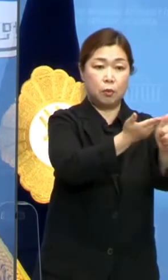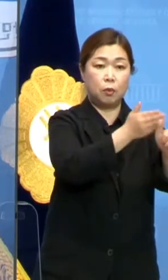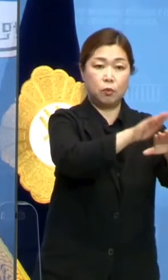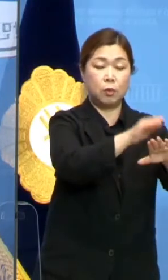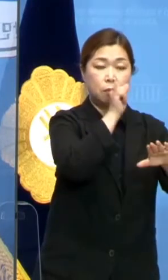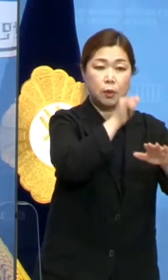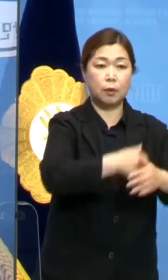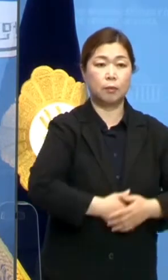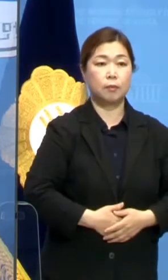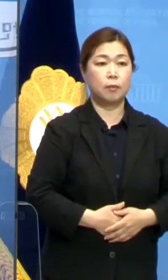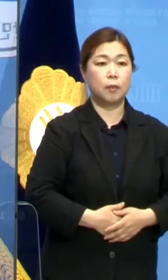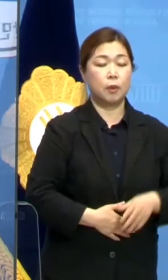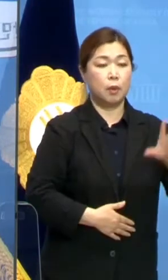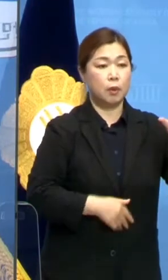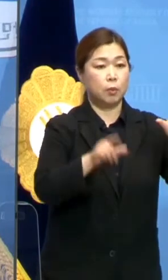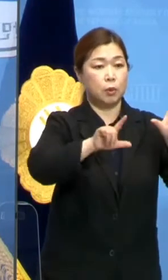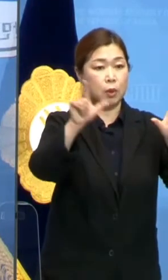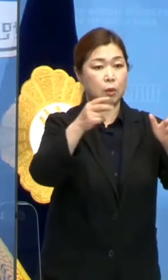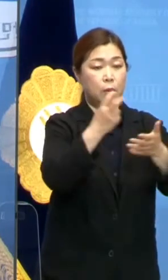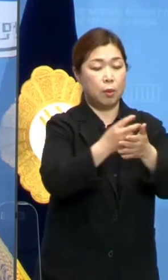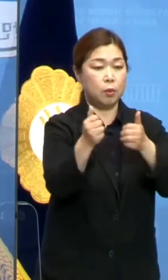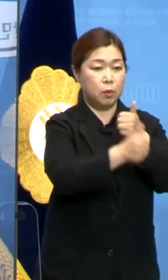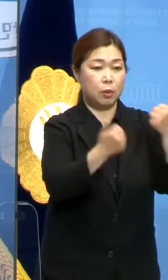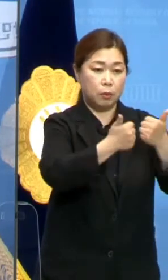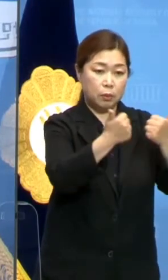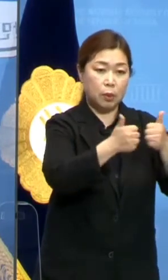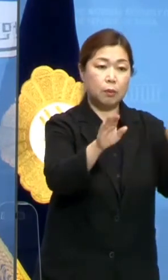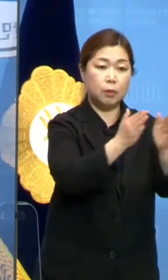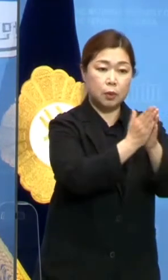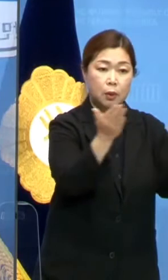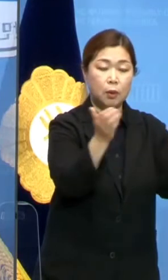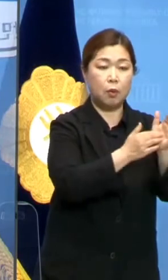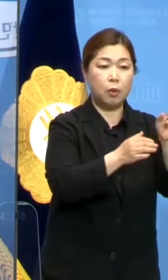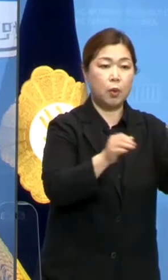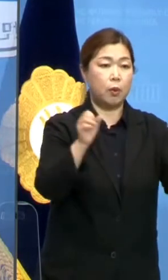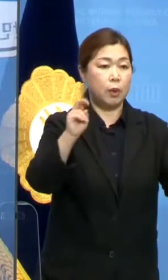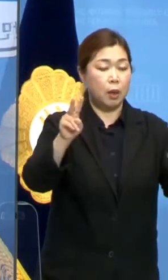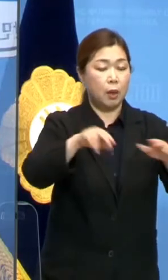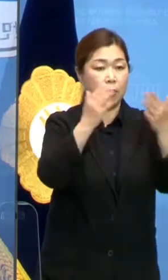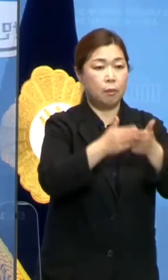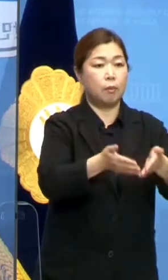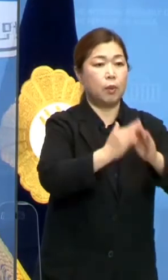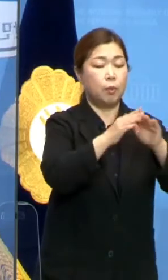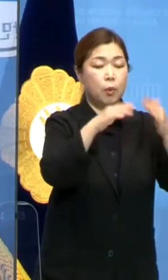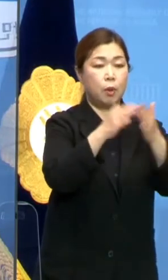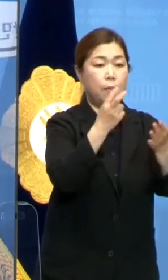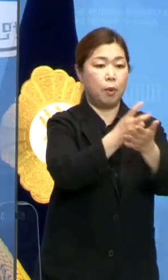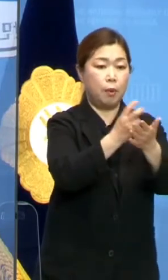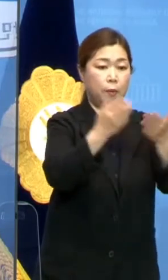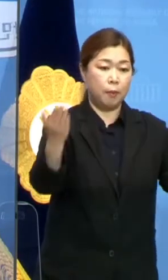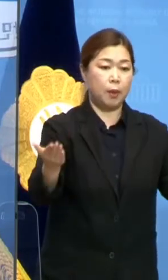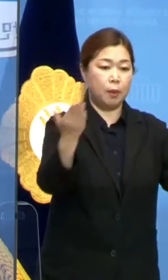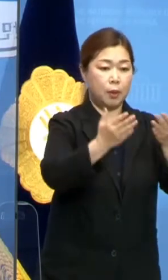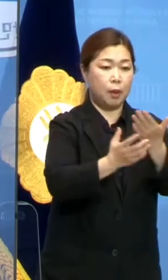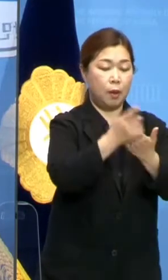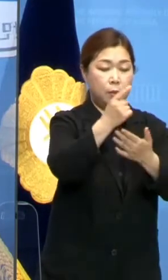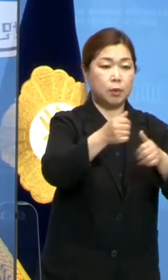있습니다. 25일 법안 소위를 개최하여 여야가 발의한 모든 법을 병합 심사할